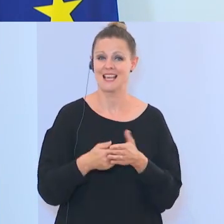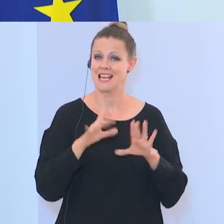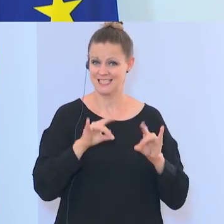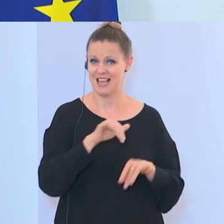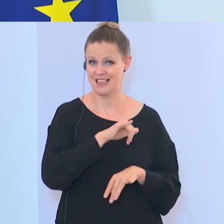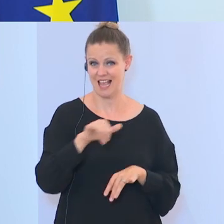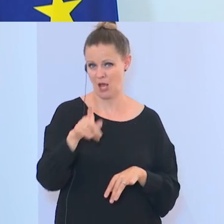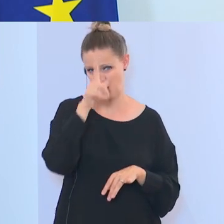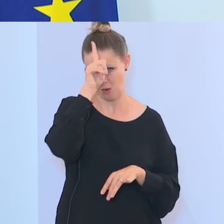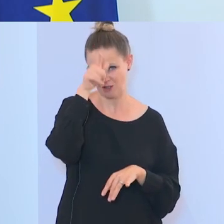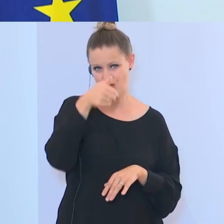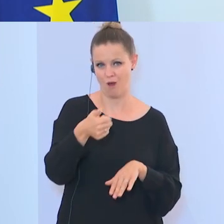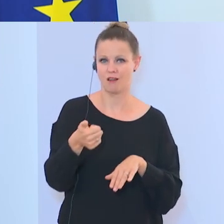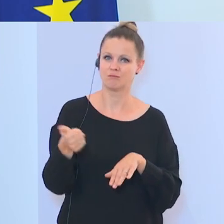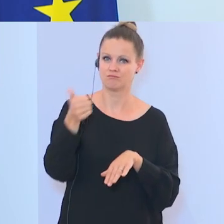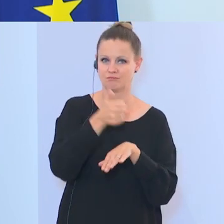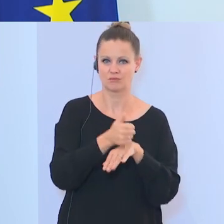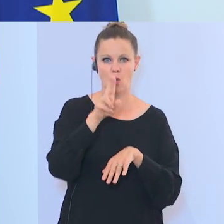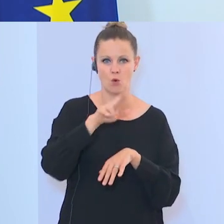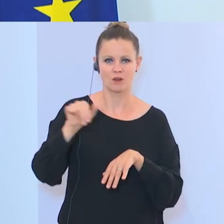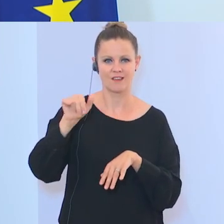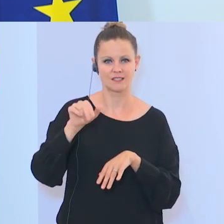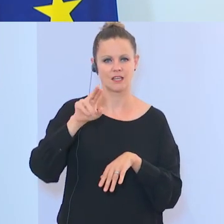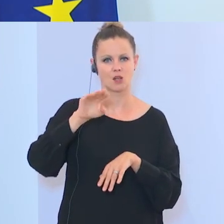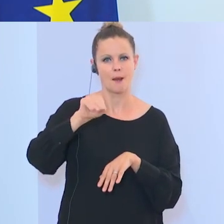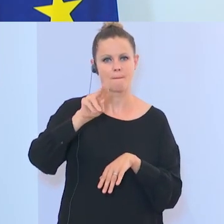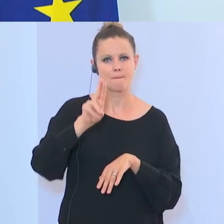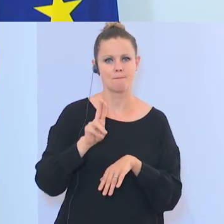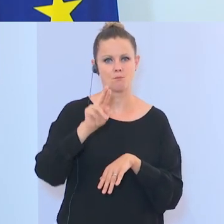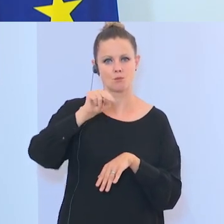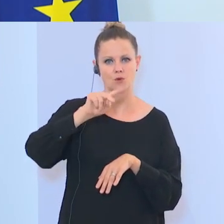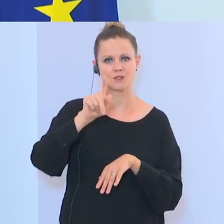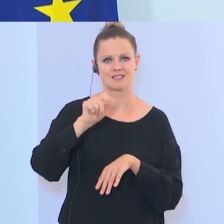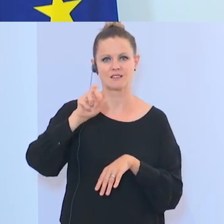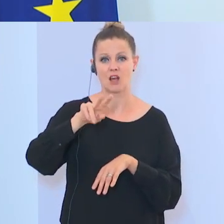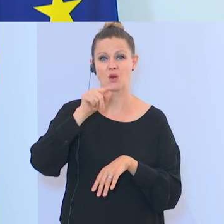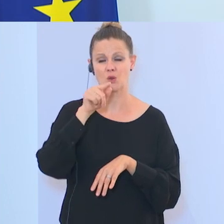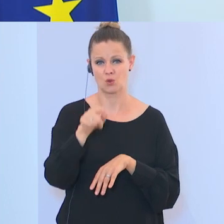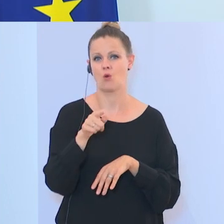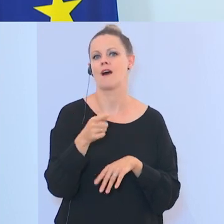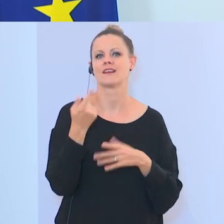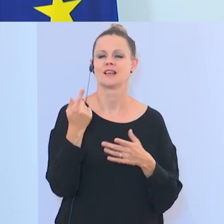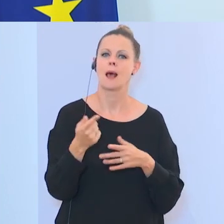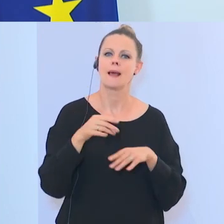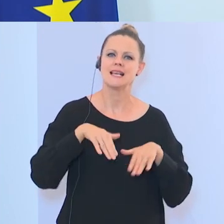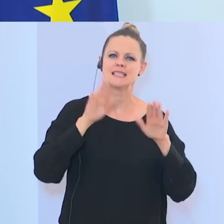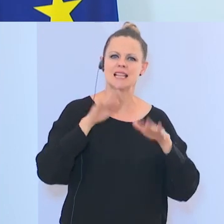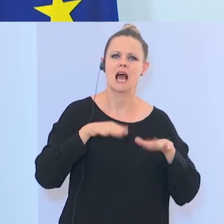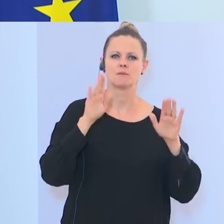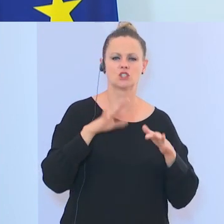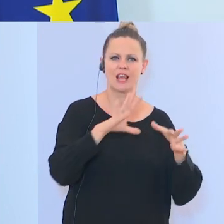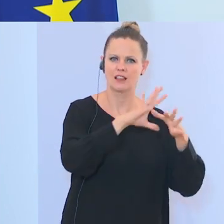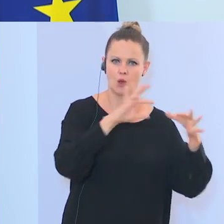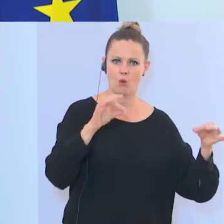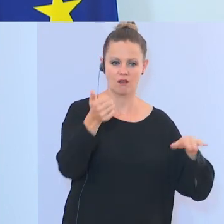tätig in Deutschland, ich leite dort an der Universität Münster das europaweit das größte Zentrum für islamische Theologie und wir leiden auch in